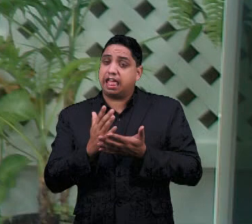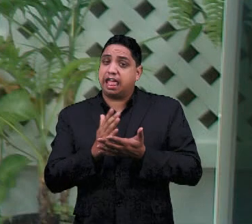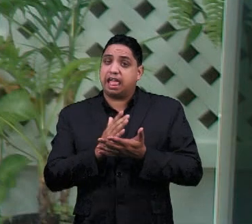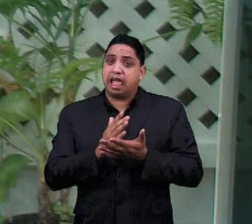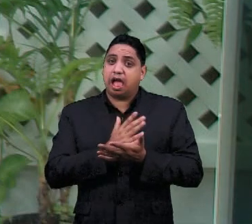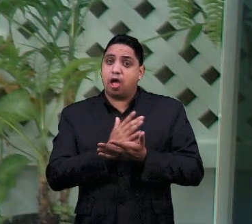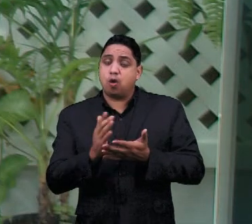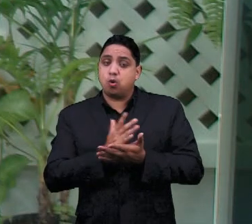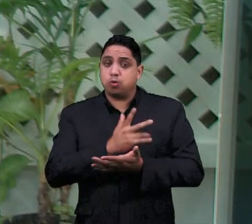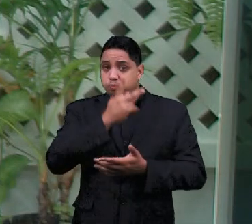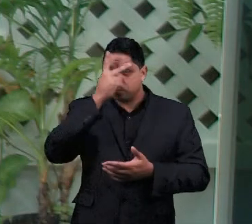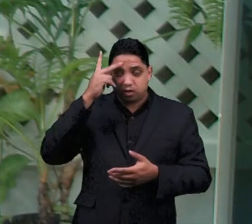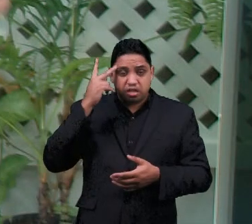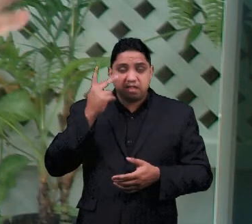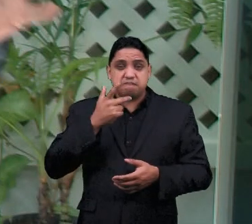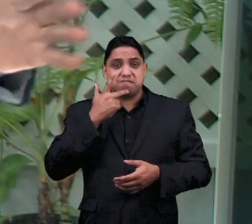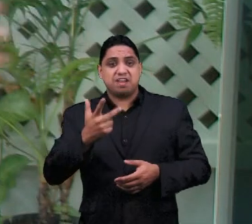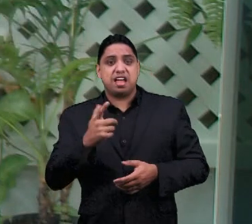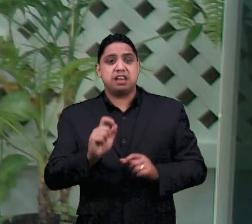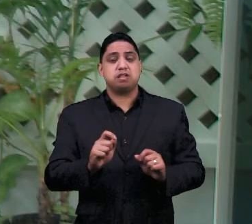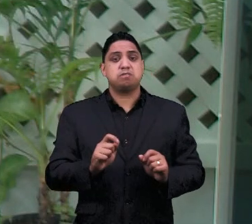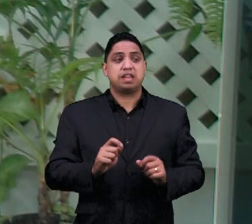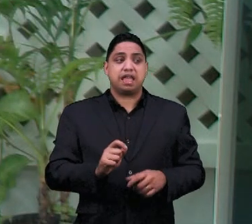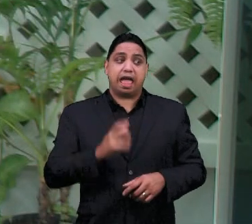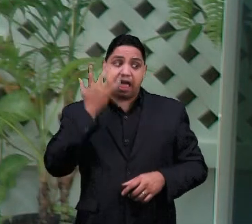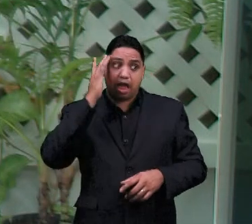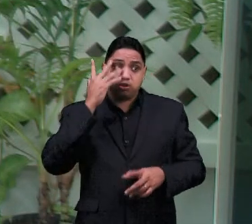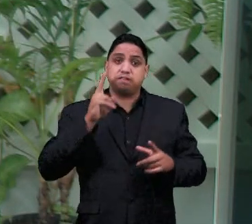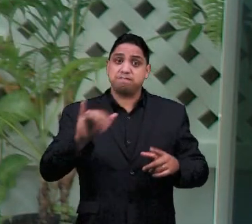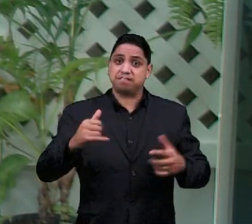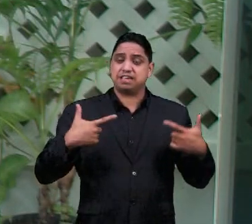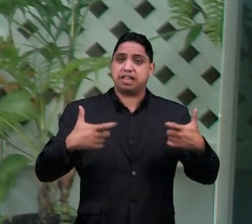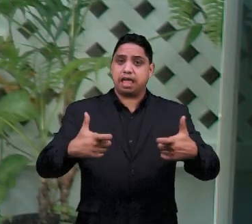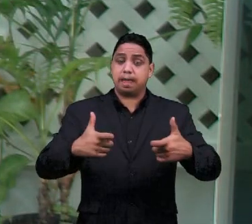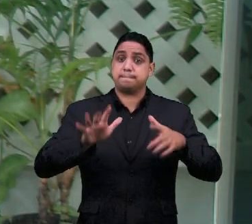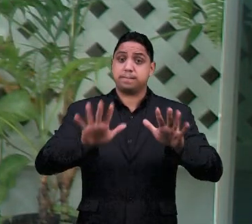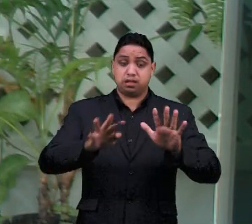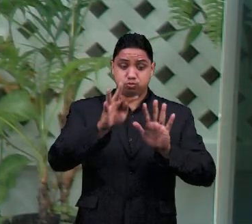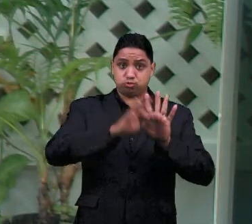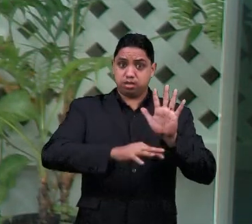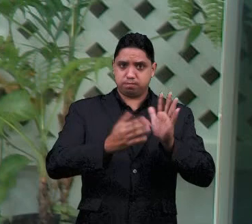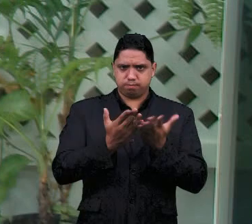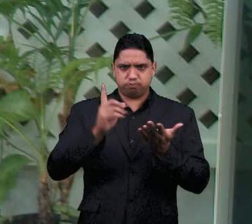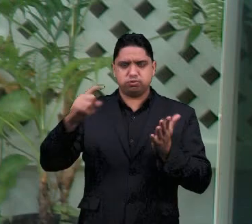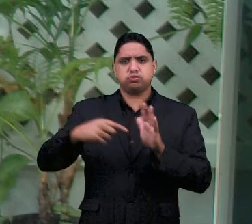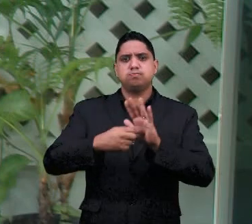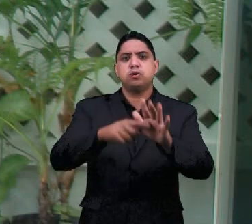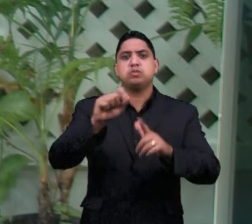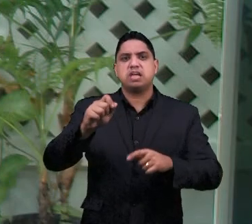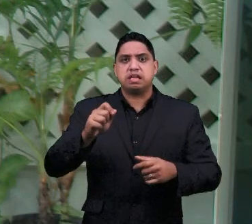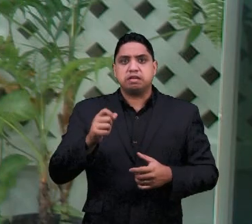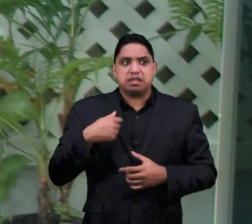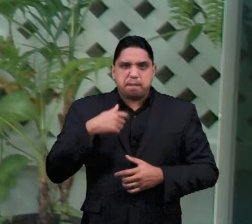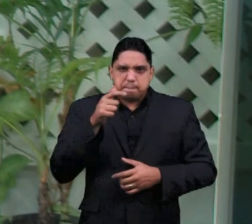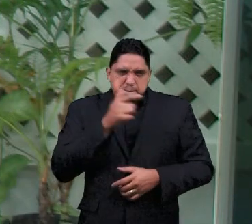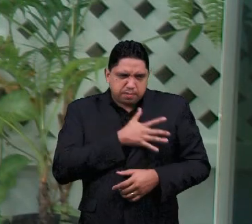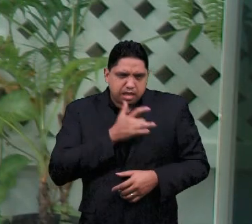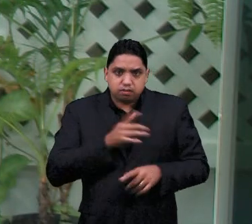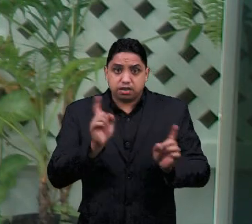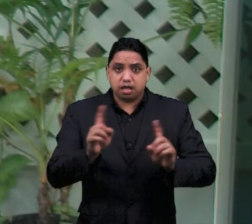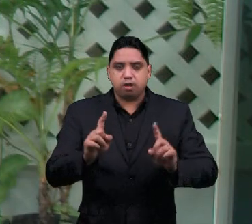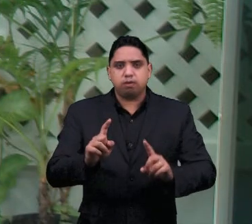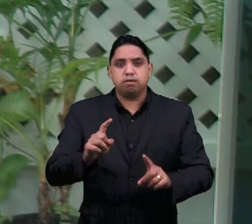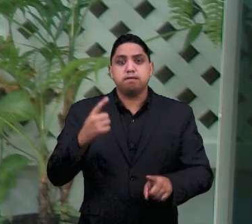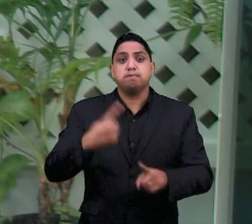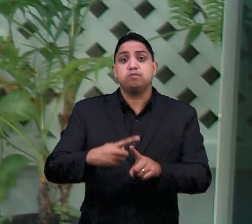région. Donc ça, c'est une rumeur de guerre. Les personnes disent, mais le texte dit,